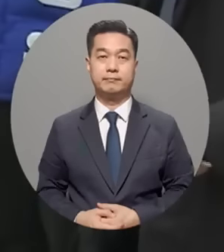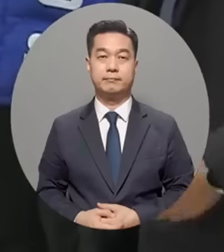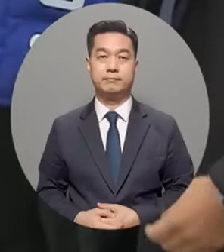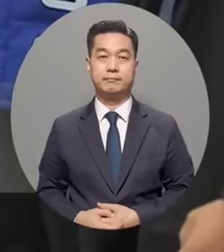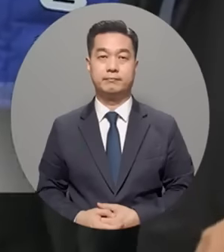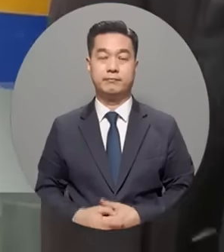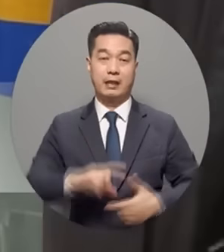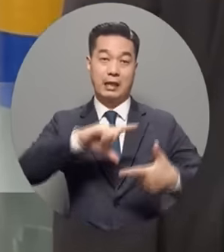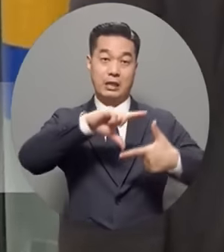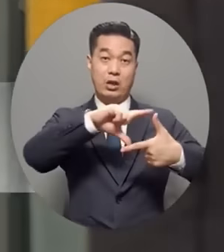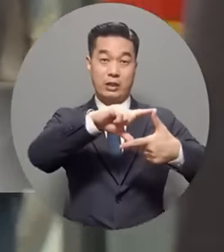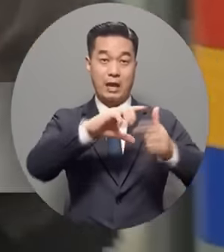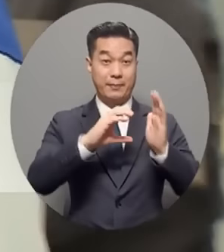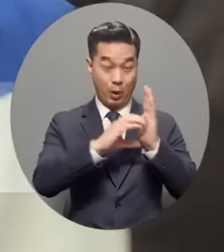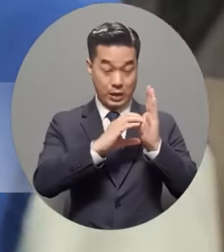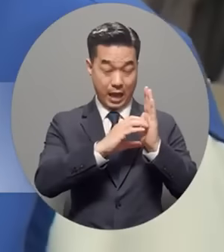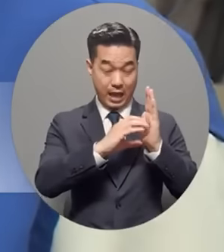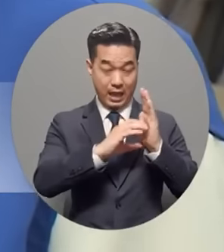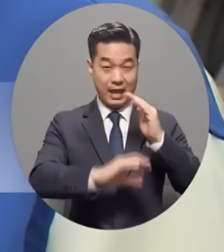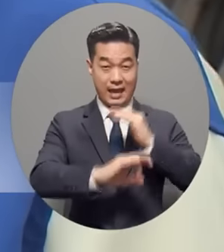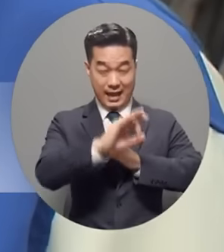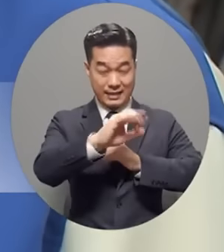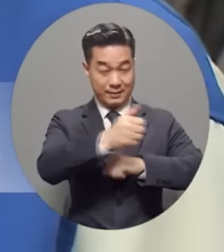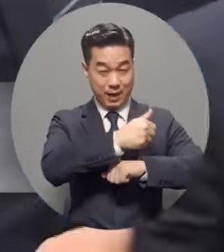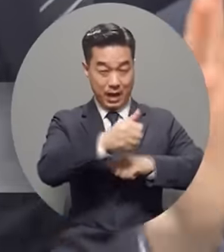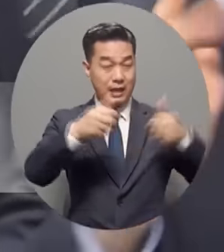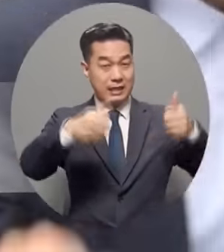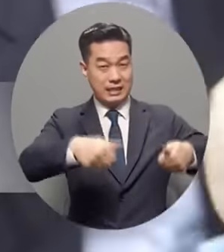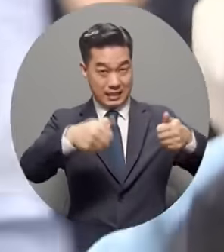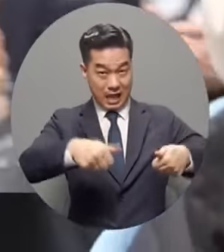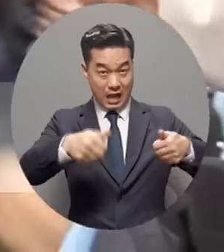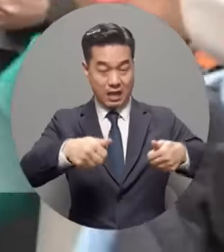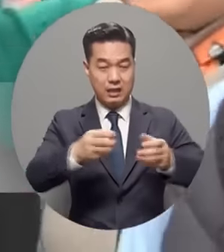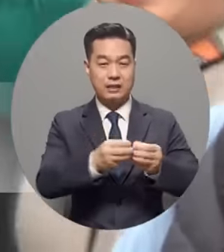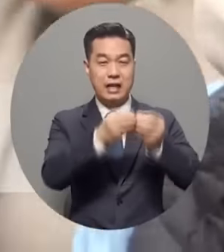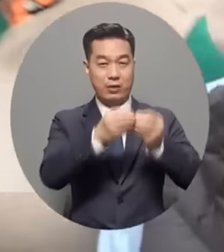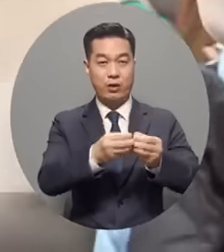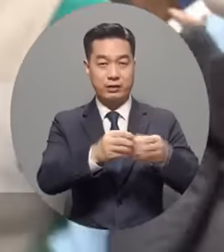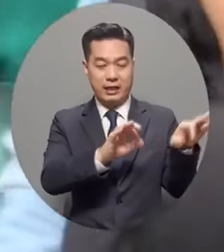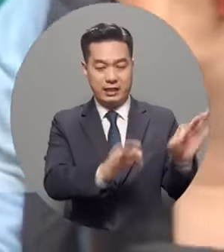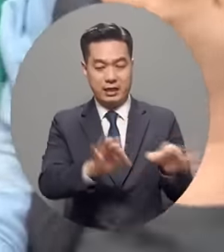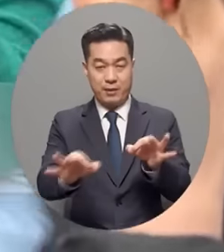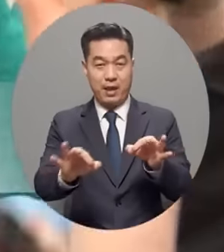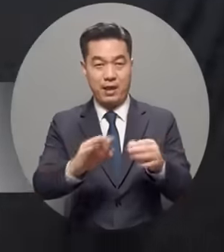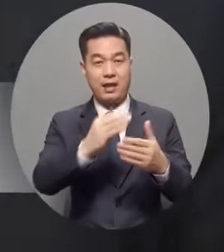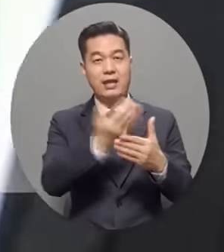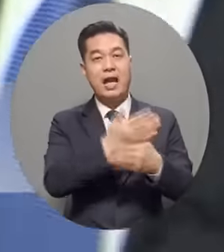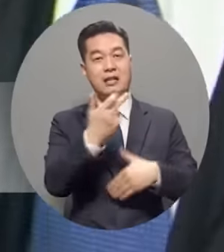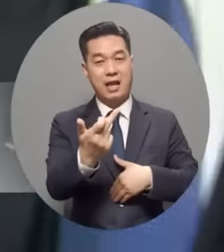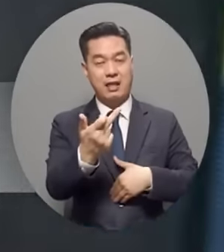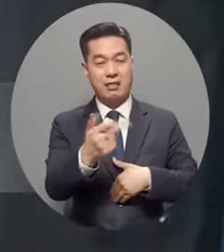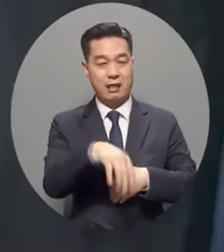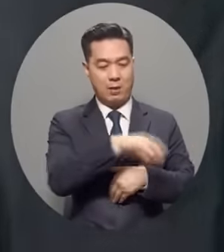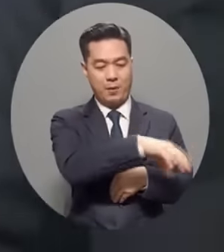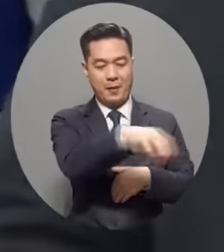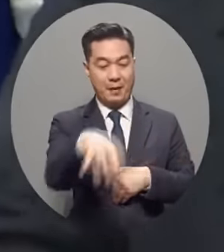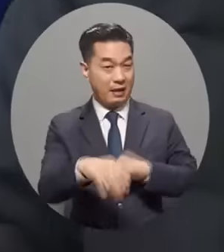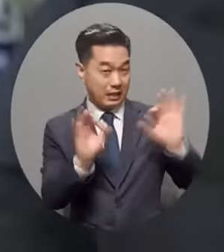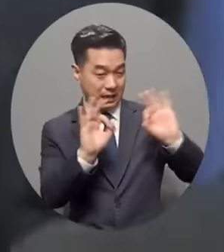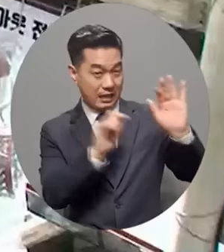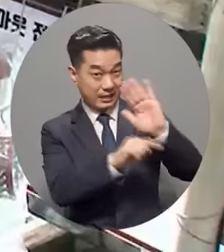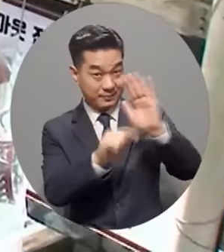경남 거제 출근길 인사를 시작으로 이재명 대표는 창원과 김해, 양산까지 이른바 낙동강 벨트를